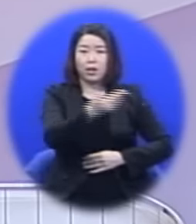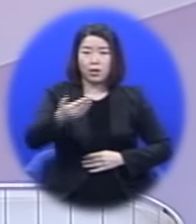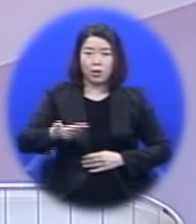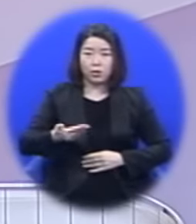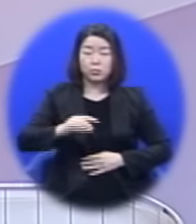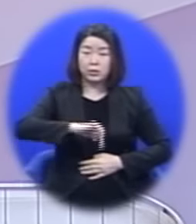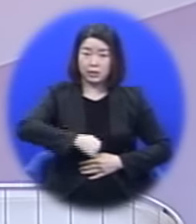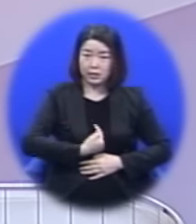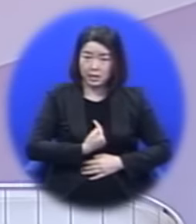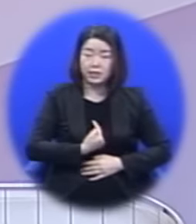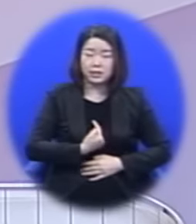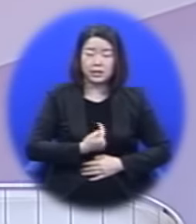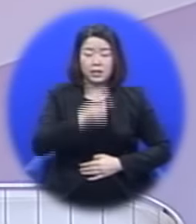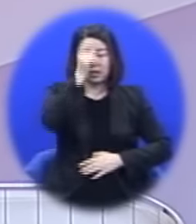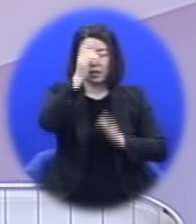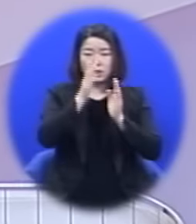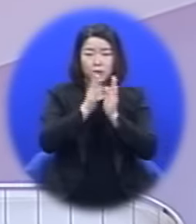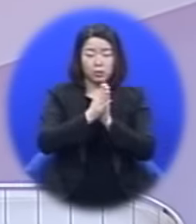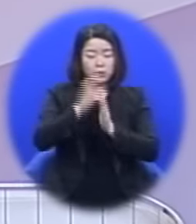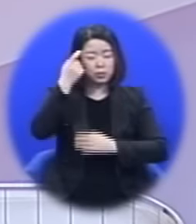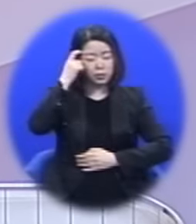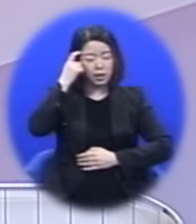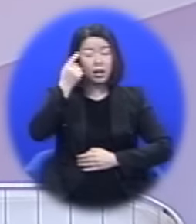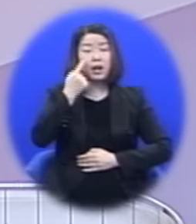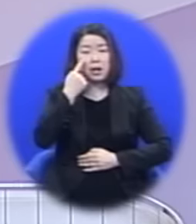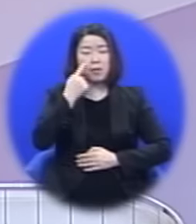여러분 자신의 기도를 돌아봐야 돼요.